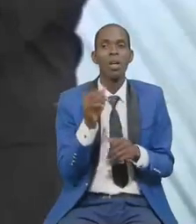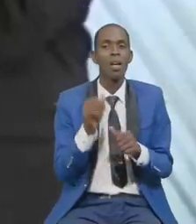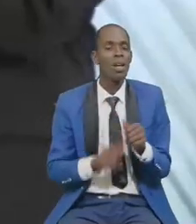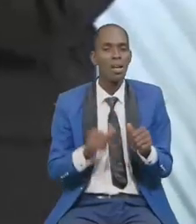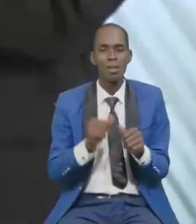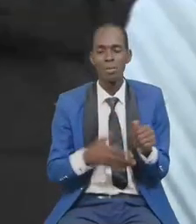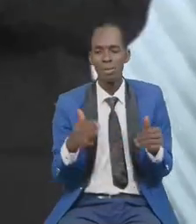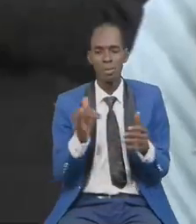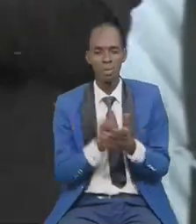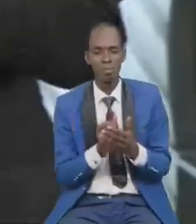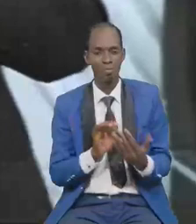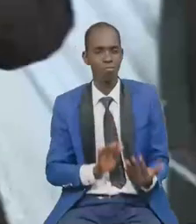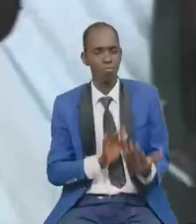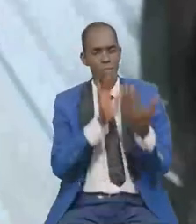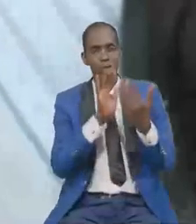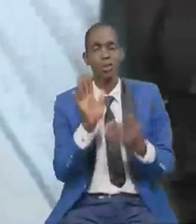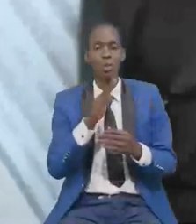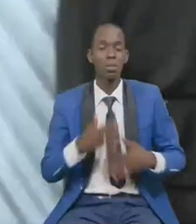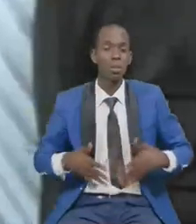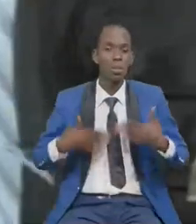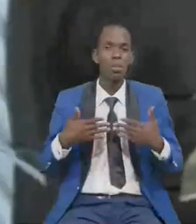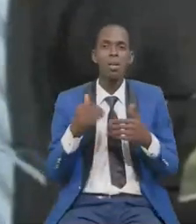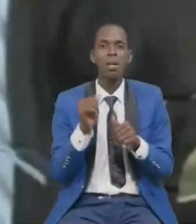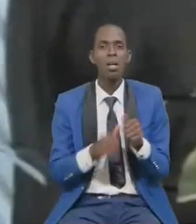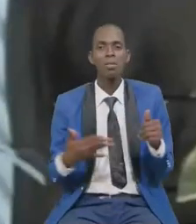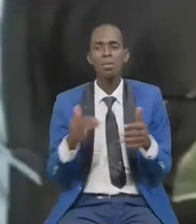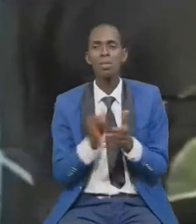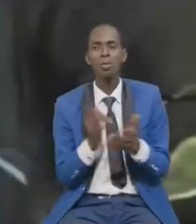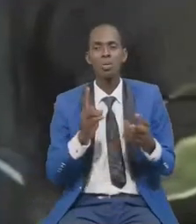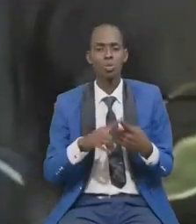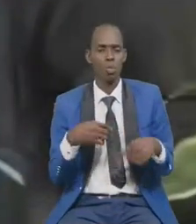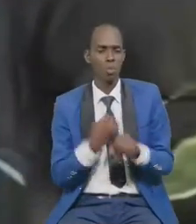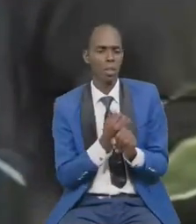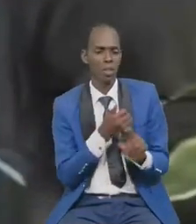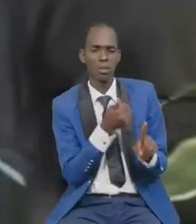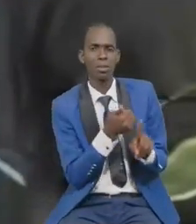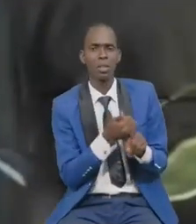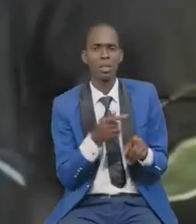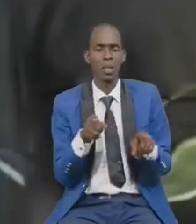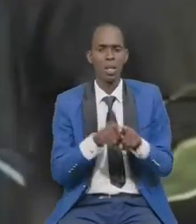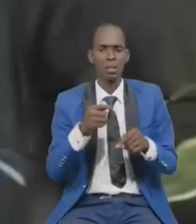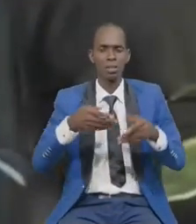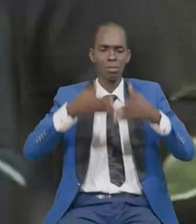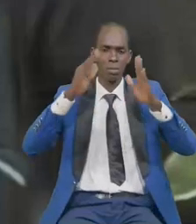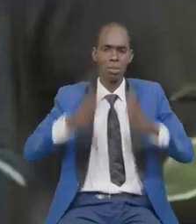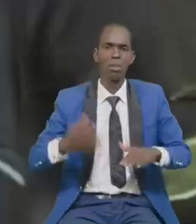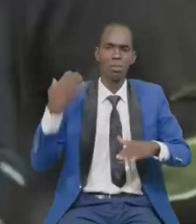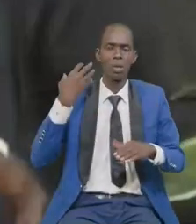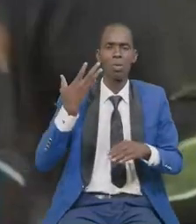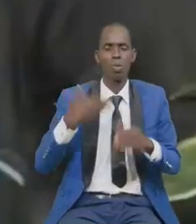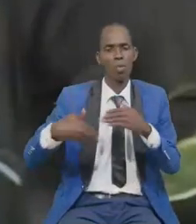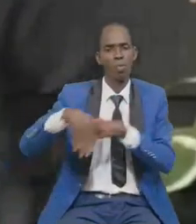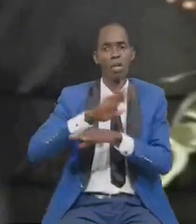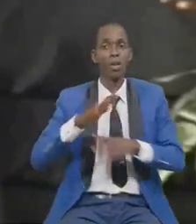vie, quiconque veut se rendre maître et seigneur de ta vie,